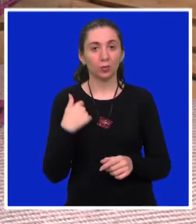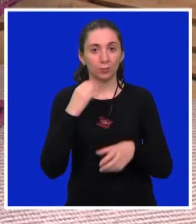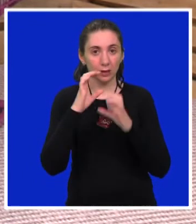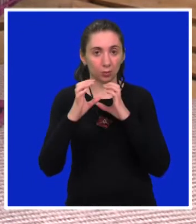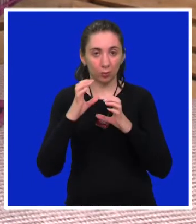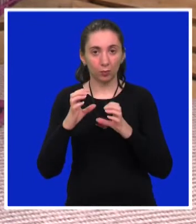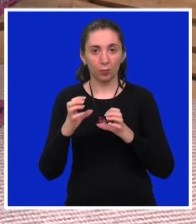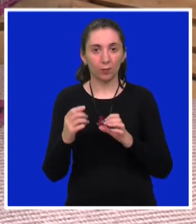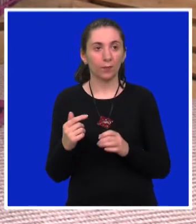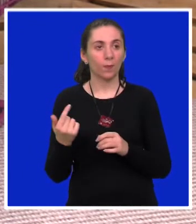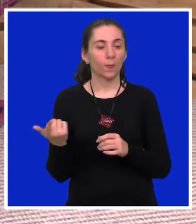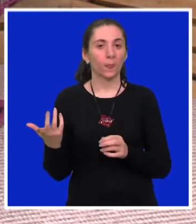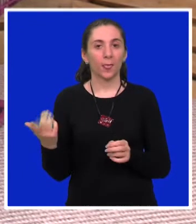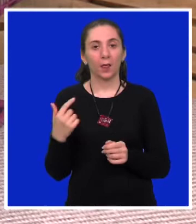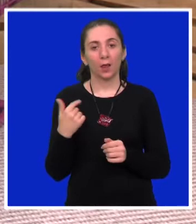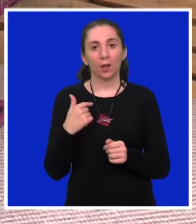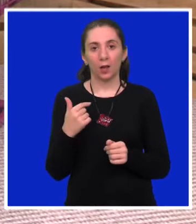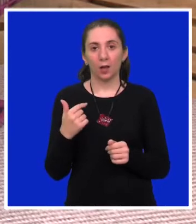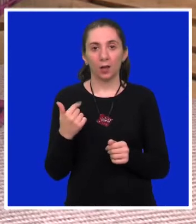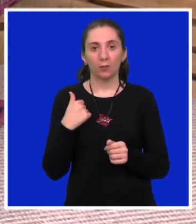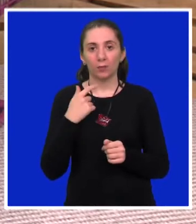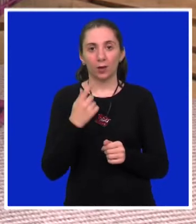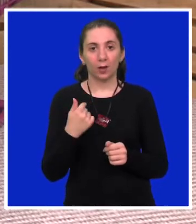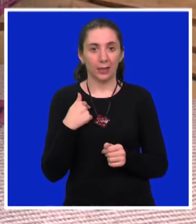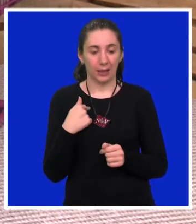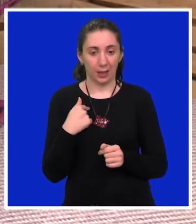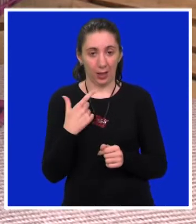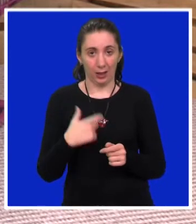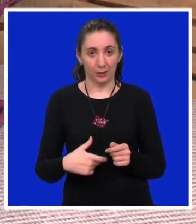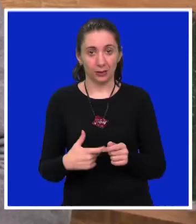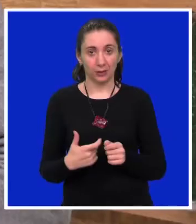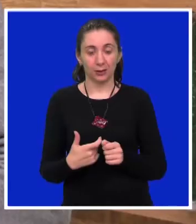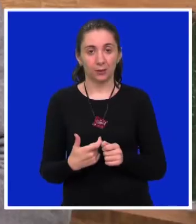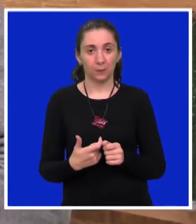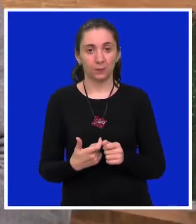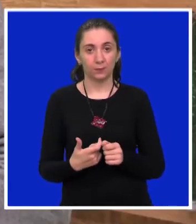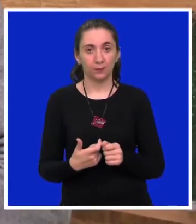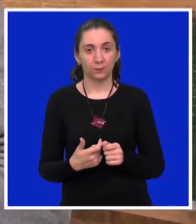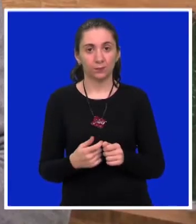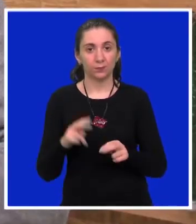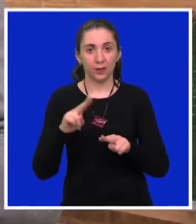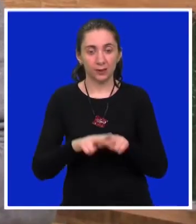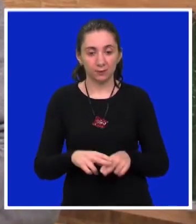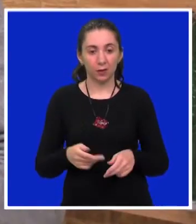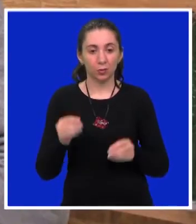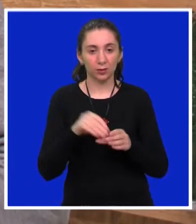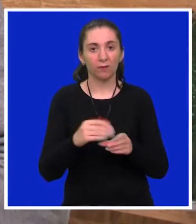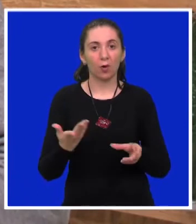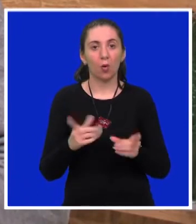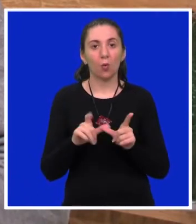smo se u biti, moram reći da evo, i ja sam na neki način tu stvarno se